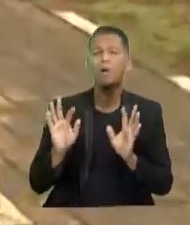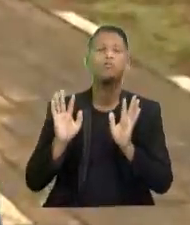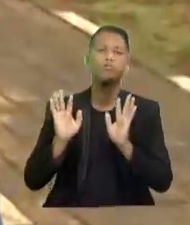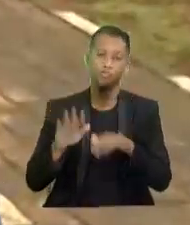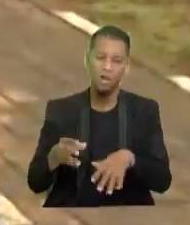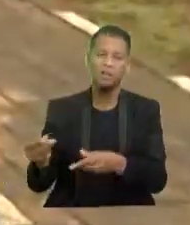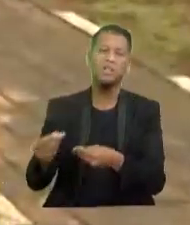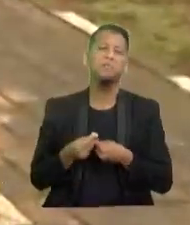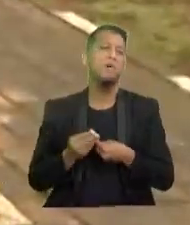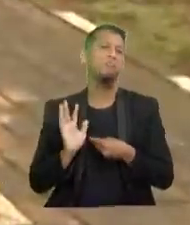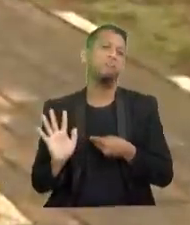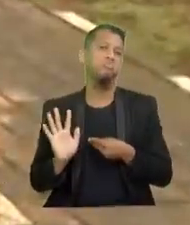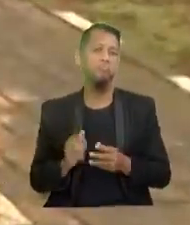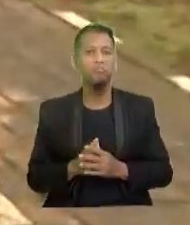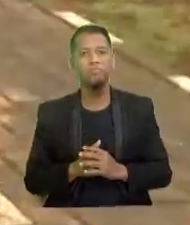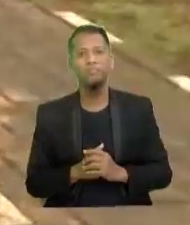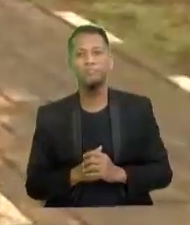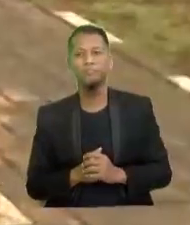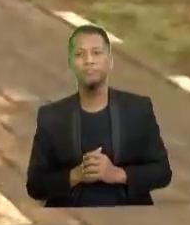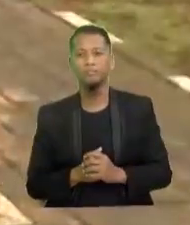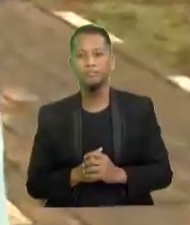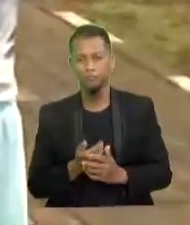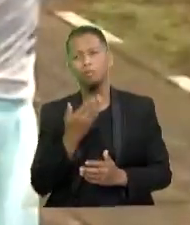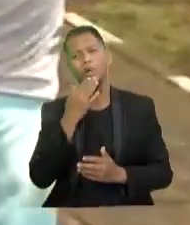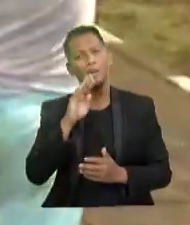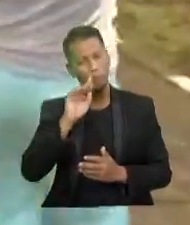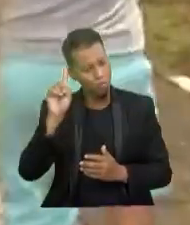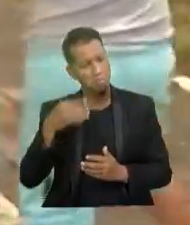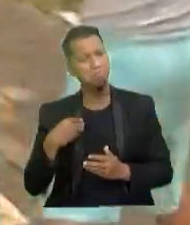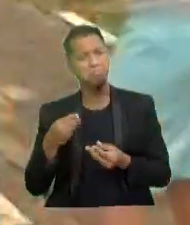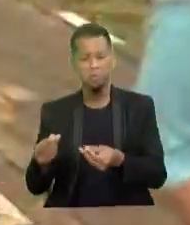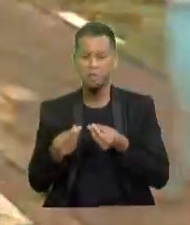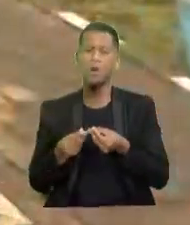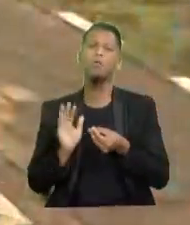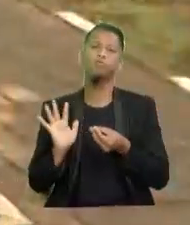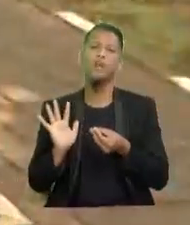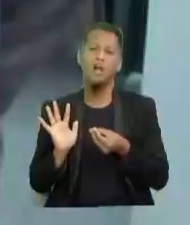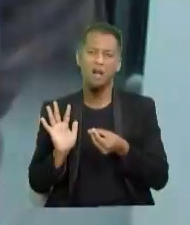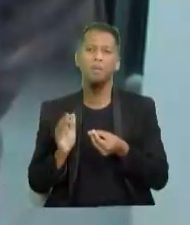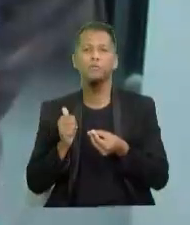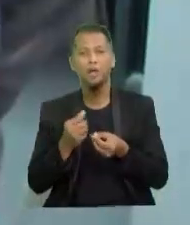apa? Iya, kita bersyukur aja, alhamdulillah aja, ada jajan cucu, ada jajan kita.